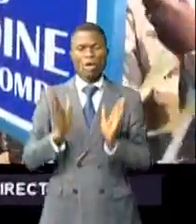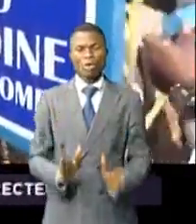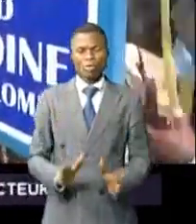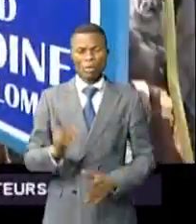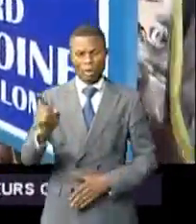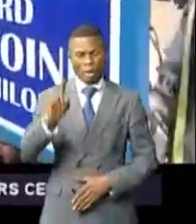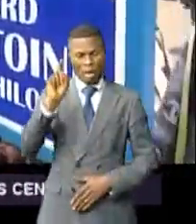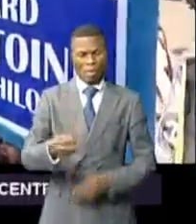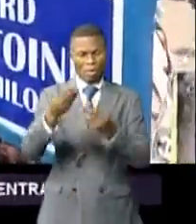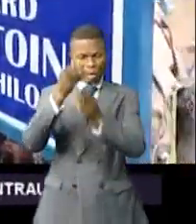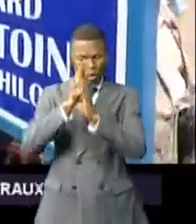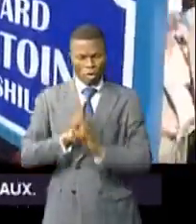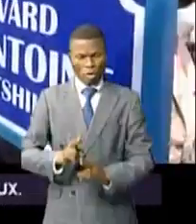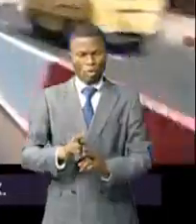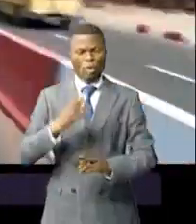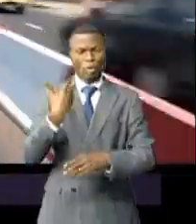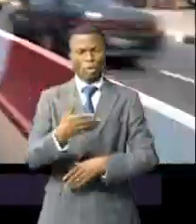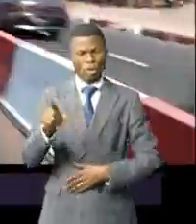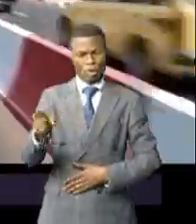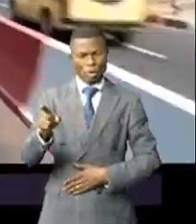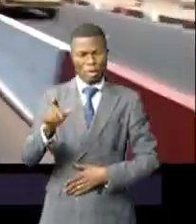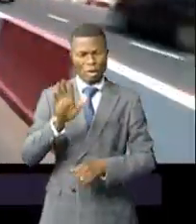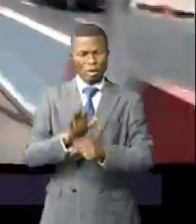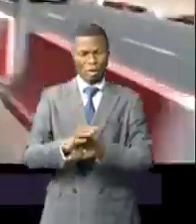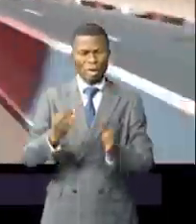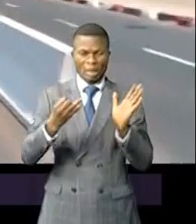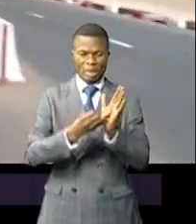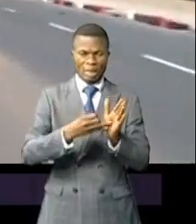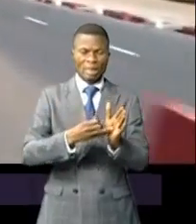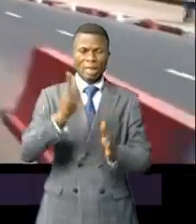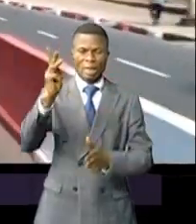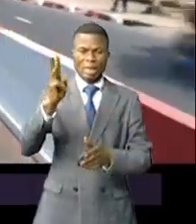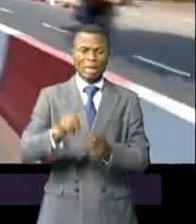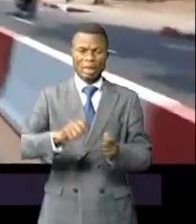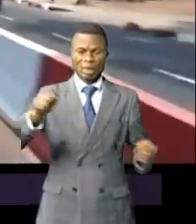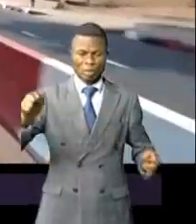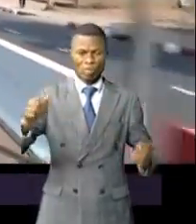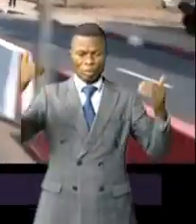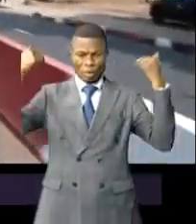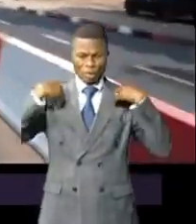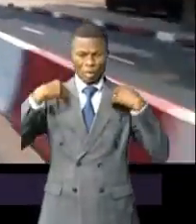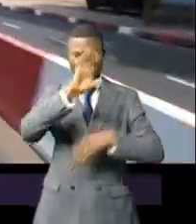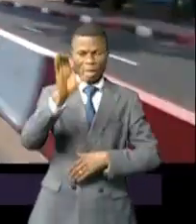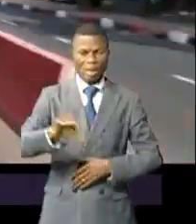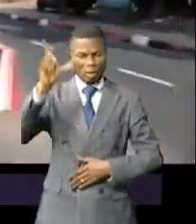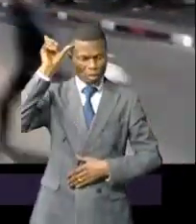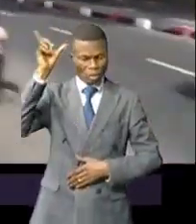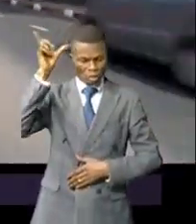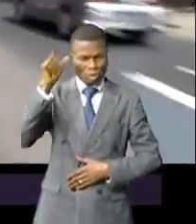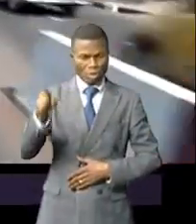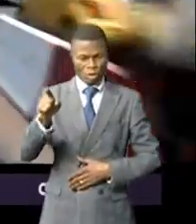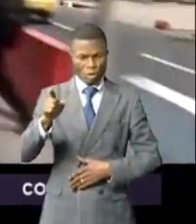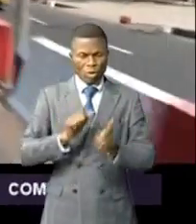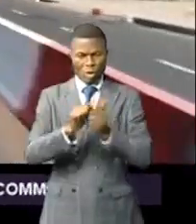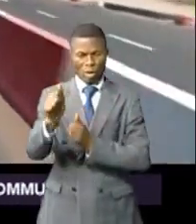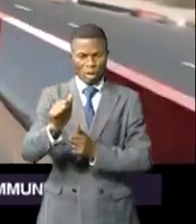a voulu honorer par cette réalisation. Sur plus ou moins 7 km, du tunnel dans la commune de Lubumbashi à la commune de Rwashi, en passant par la